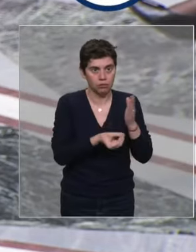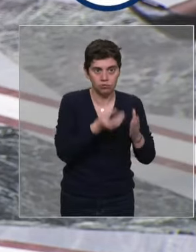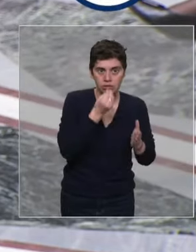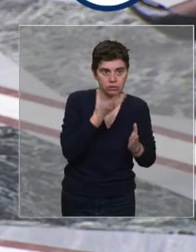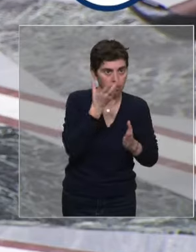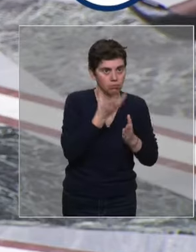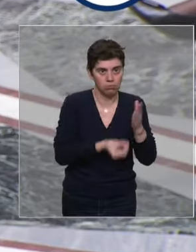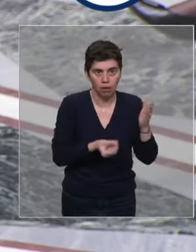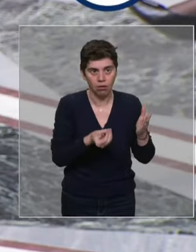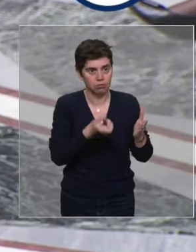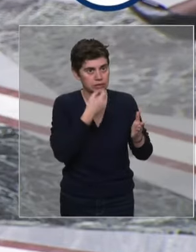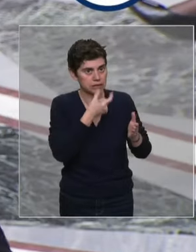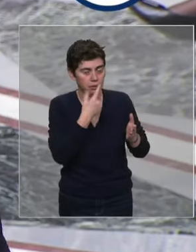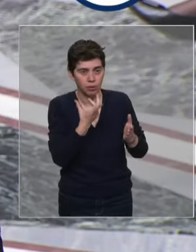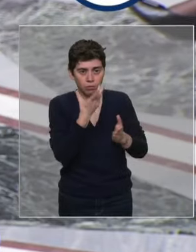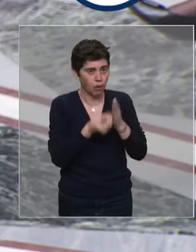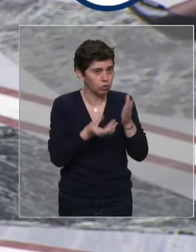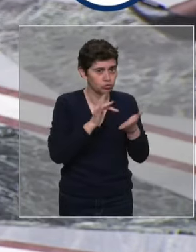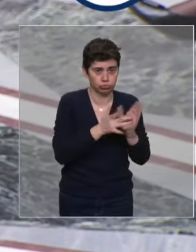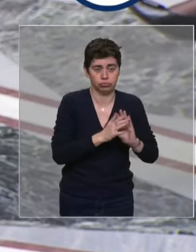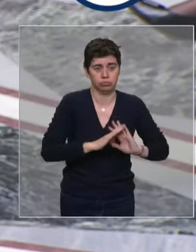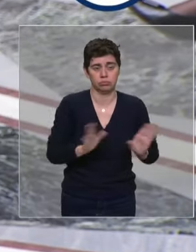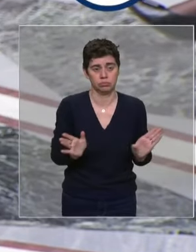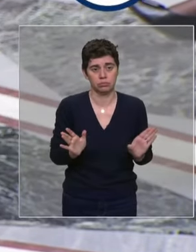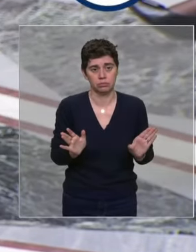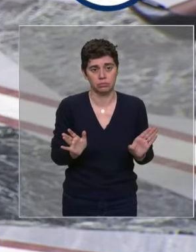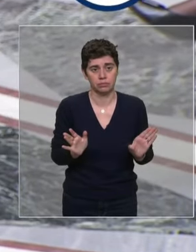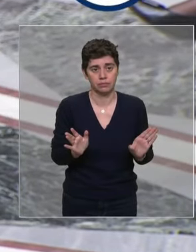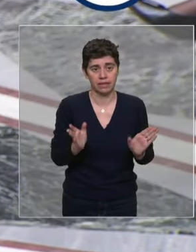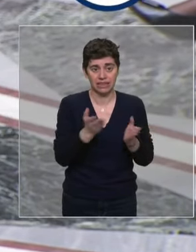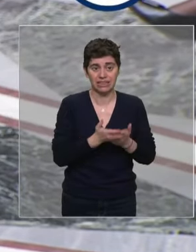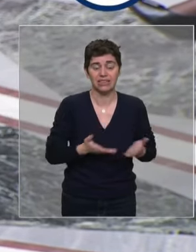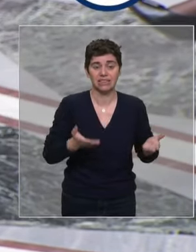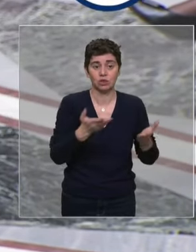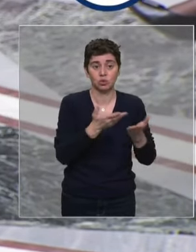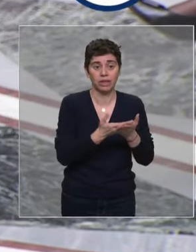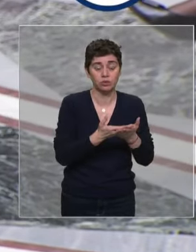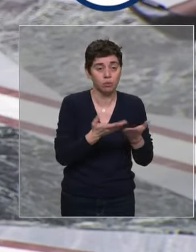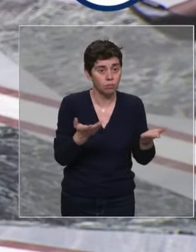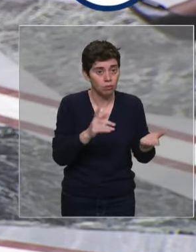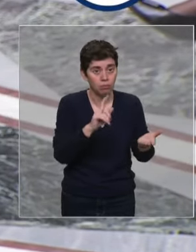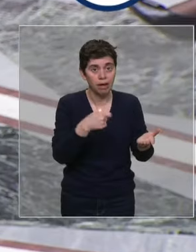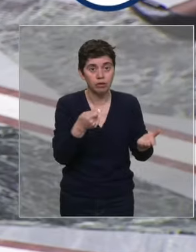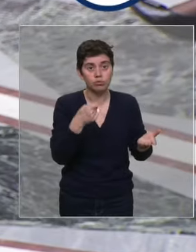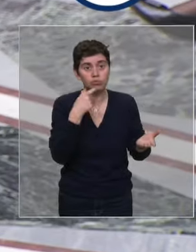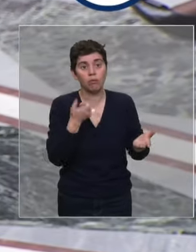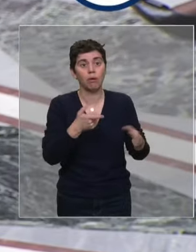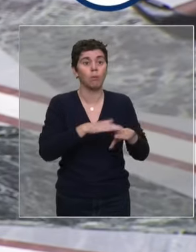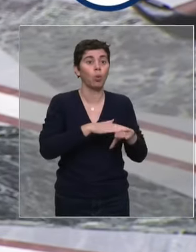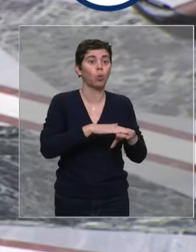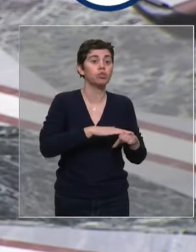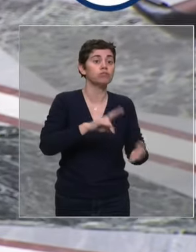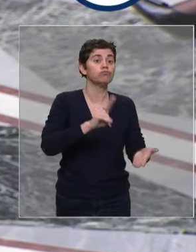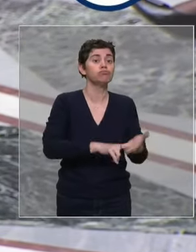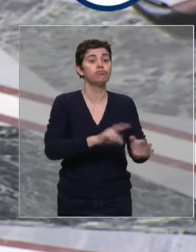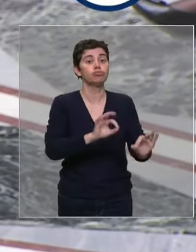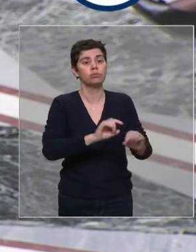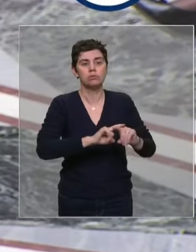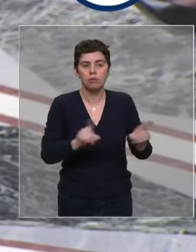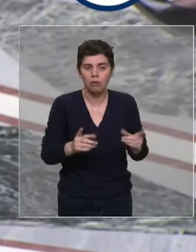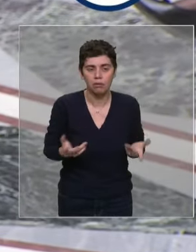nourriture, manque de médicaments. Est-ce que cette situation est justifiable ? Évidemment que non. À l'heure où nous